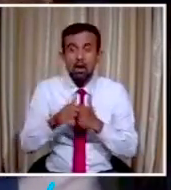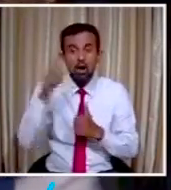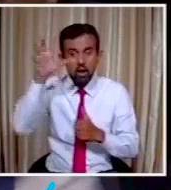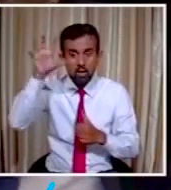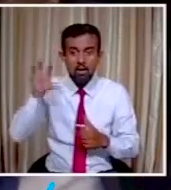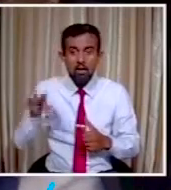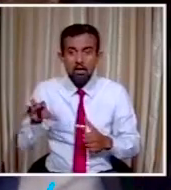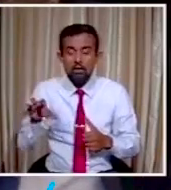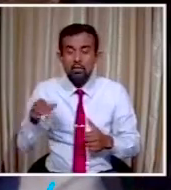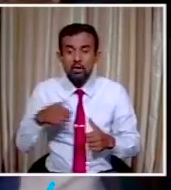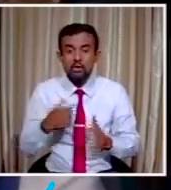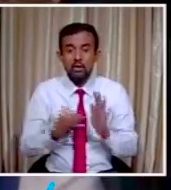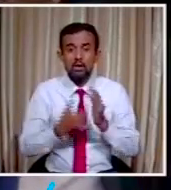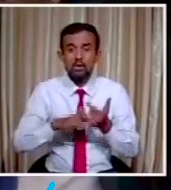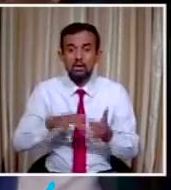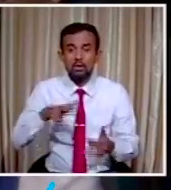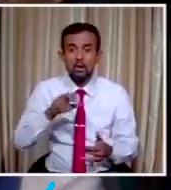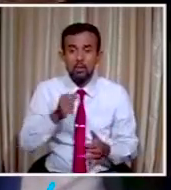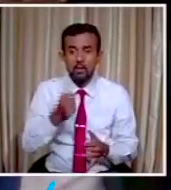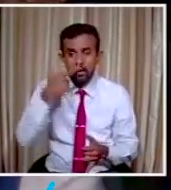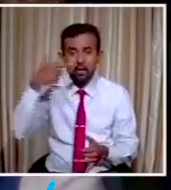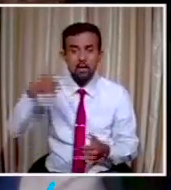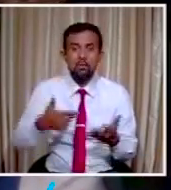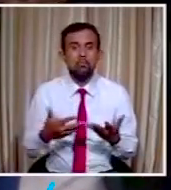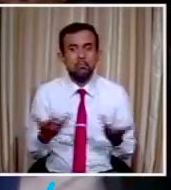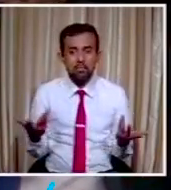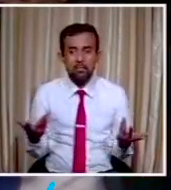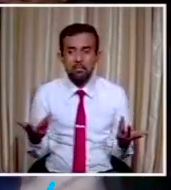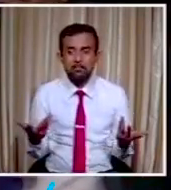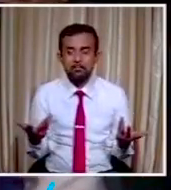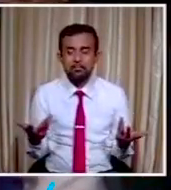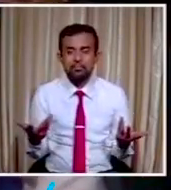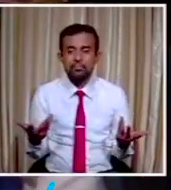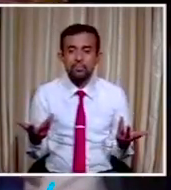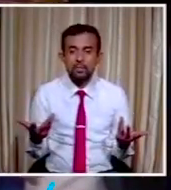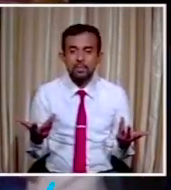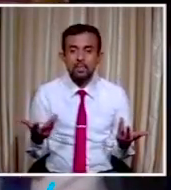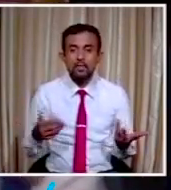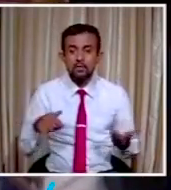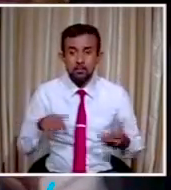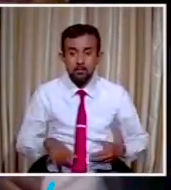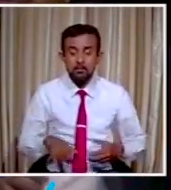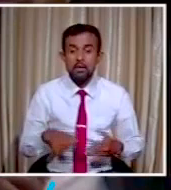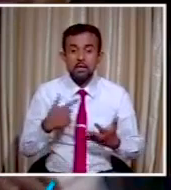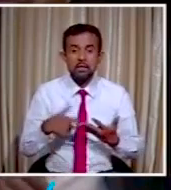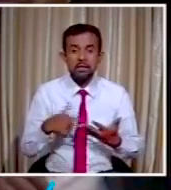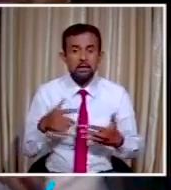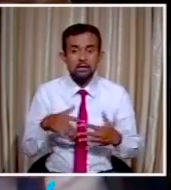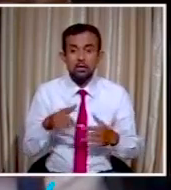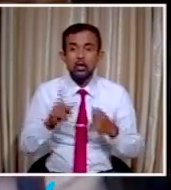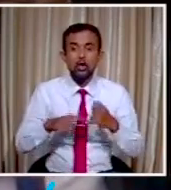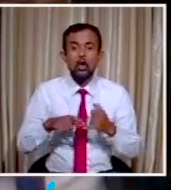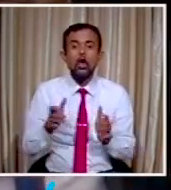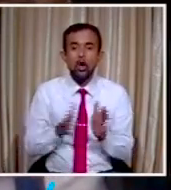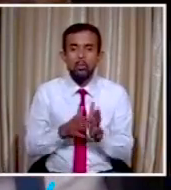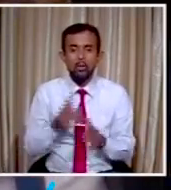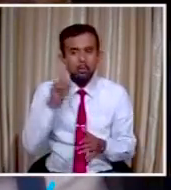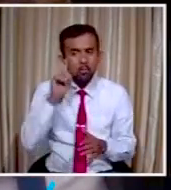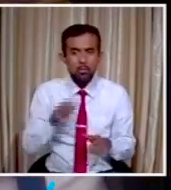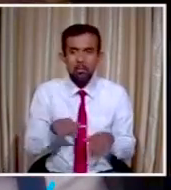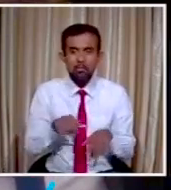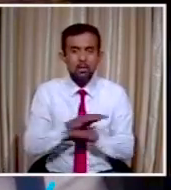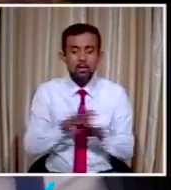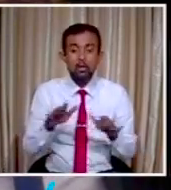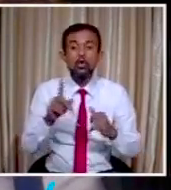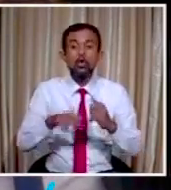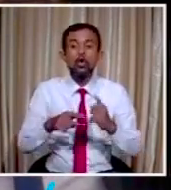වල පවා අද රුපියල් 250ට තෙල් ටික ගන්න බෑ ඒ නිසා මේ කාරණා නෙවෙයි මහජන උපයෝගිතා කොමිසමෙන් බලාපොරොත්තු වෙන්නේ